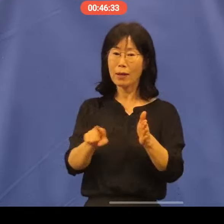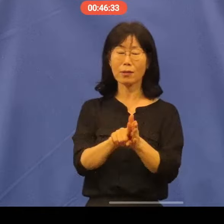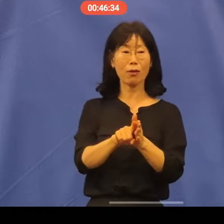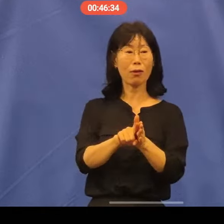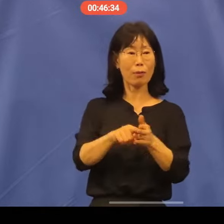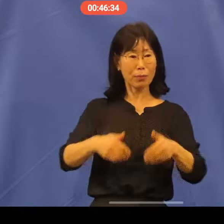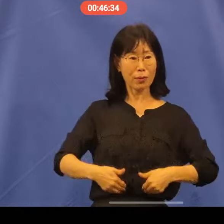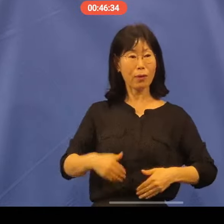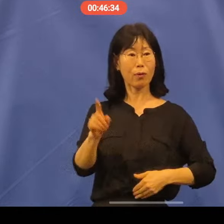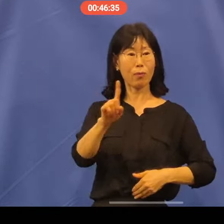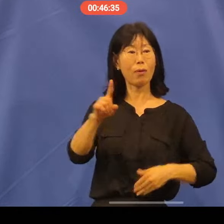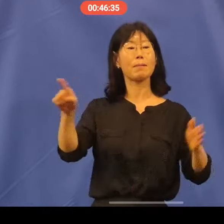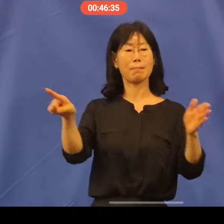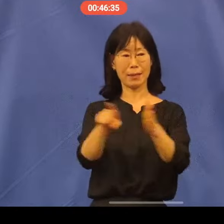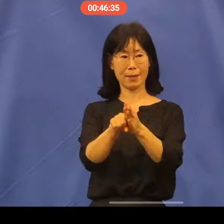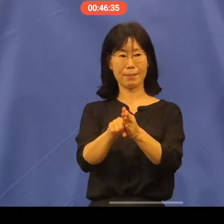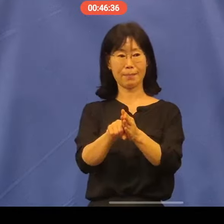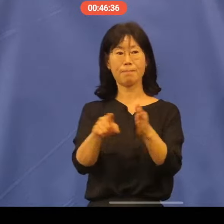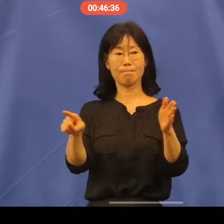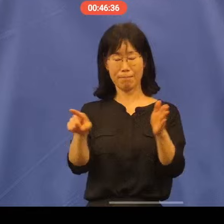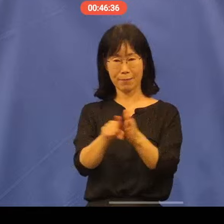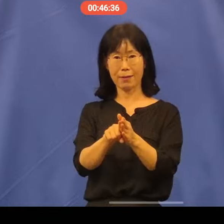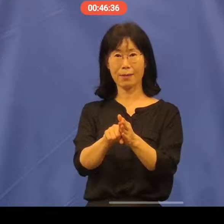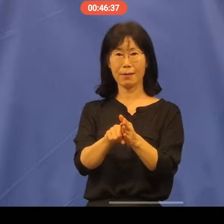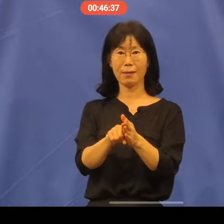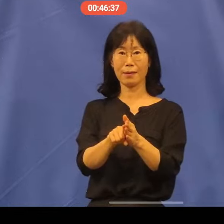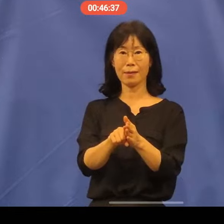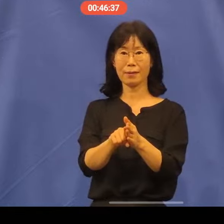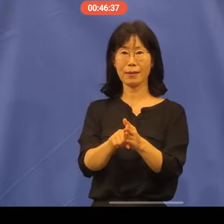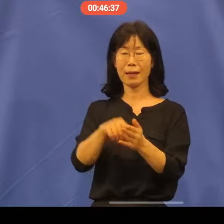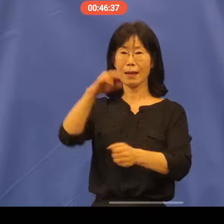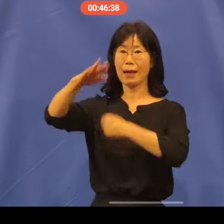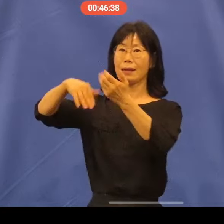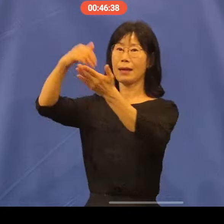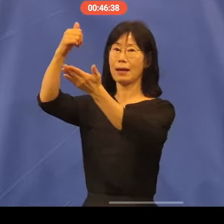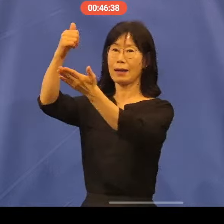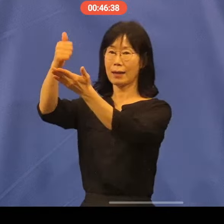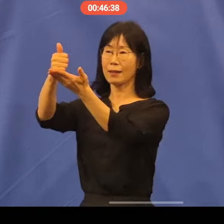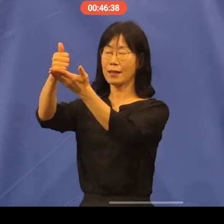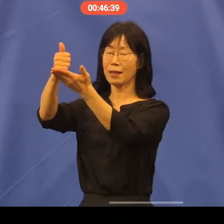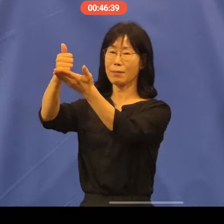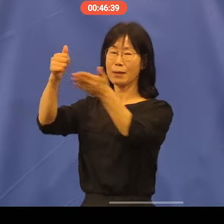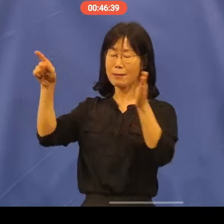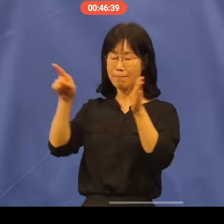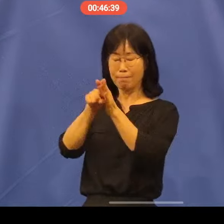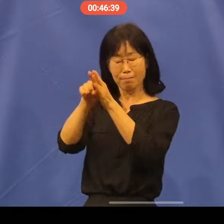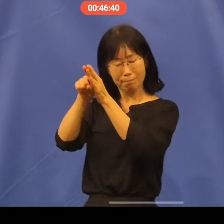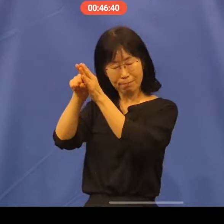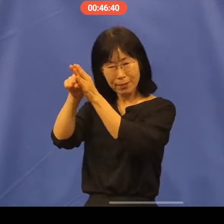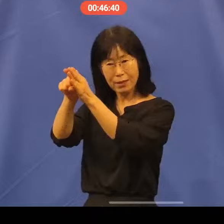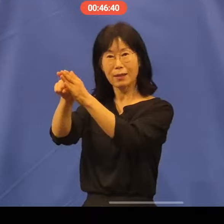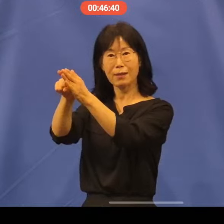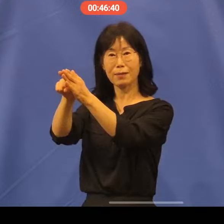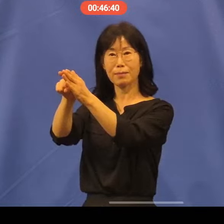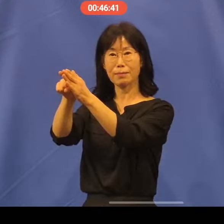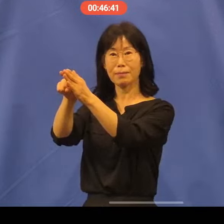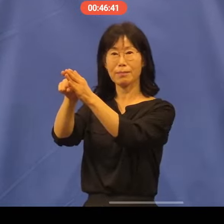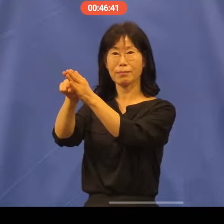근데 하나님과 우리의 관계를 여는 게 믿음이에요. 그리고 하나님을 기쁘시게 하려면 믿음은